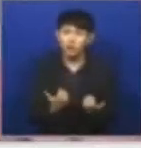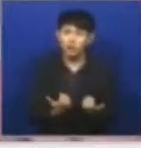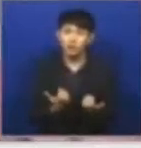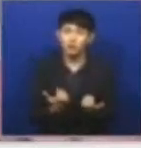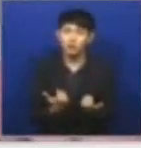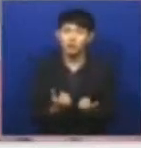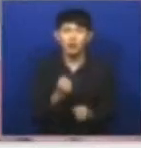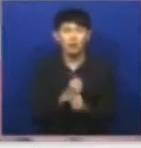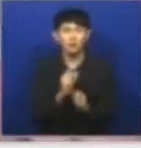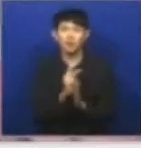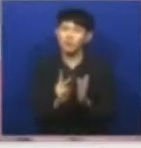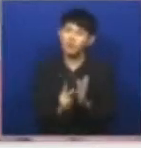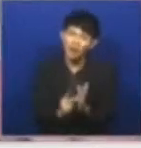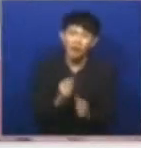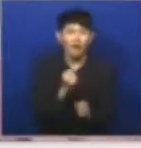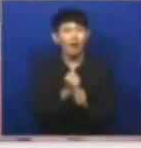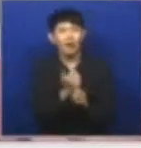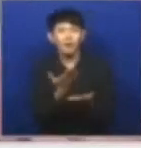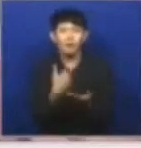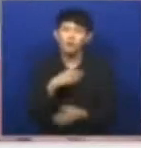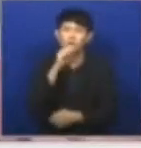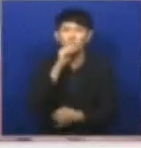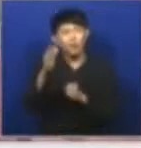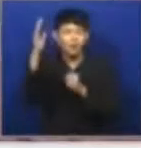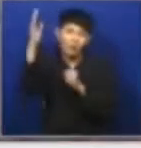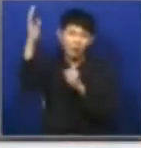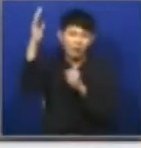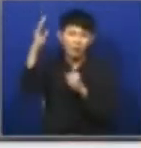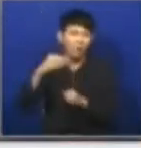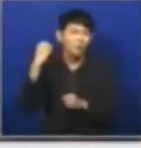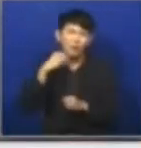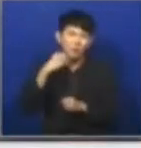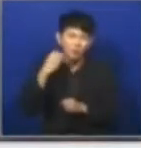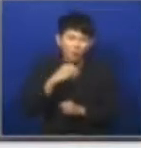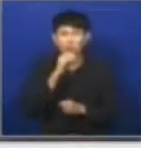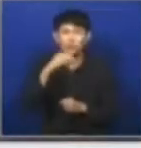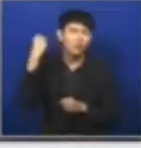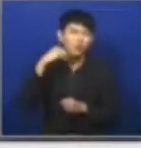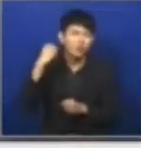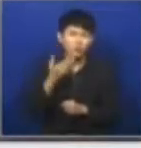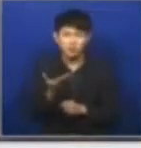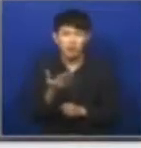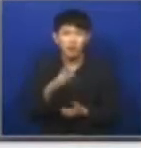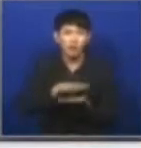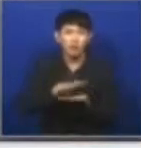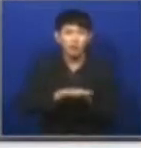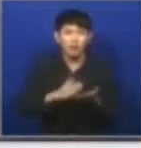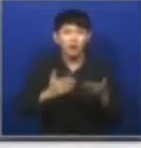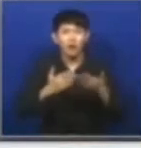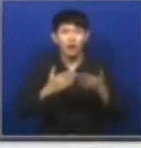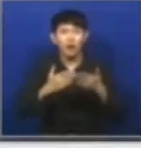ำลังออกกฎหมายท่านกำลังดำเนินการผมพูดอยู่ที่นี่หลายรอบมากท่านกำลังยุบโรงเรียนขนาดเล็กใช่ไหม